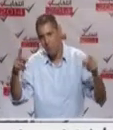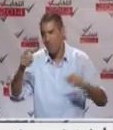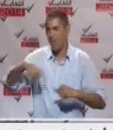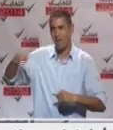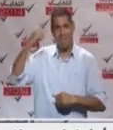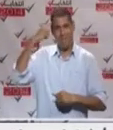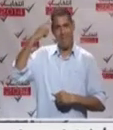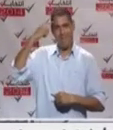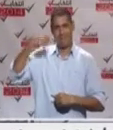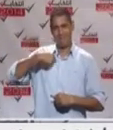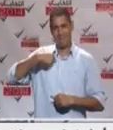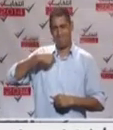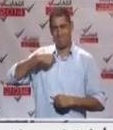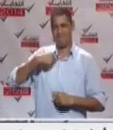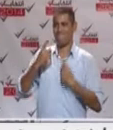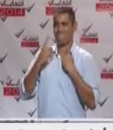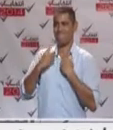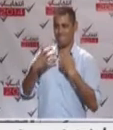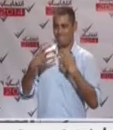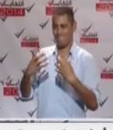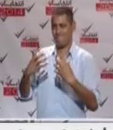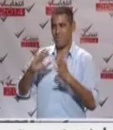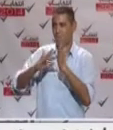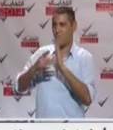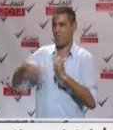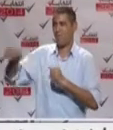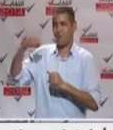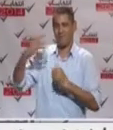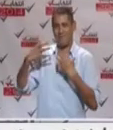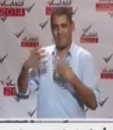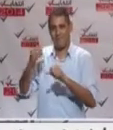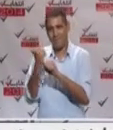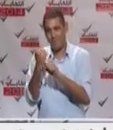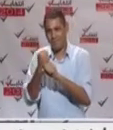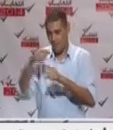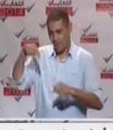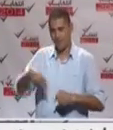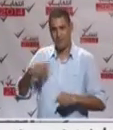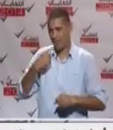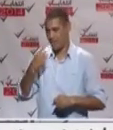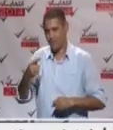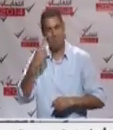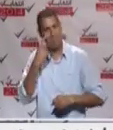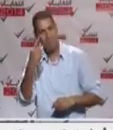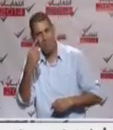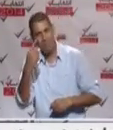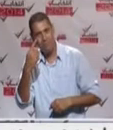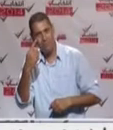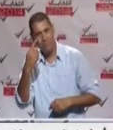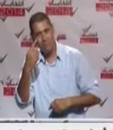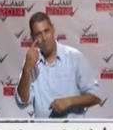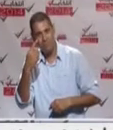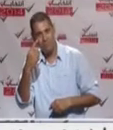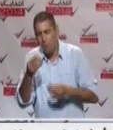انكم تتطلعون الى الشغل والعيش بكرامه وان الواجب يستدعي منا اليوم ان ننظر بجديه الى